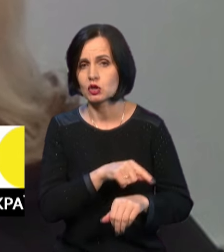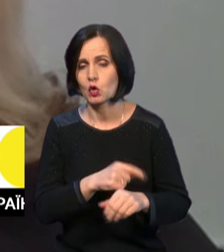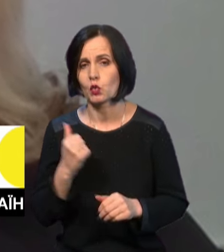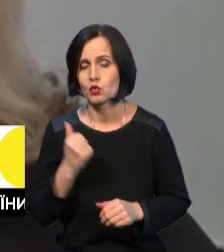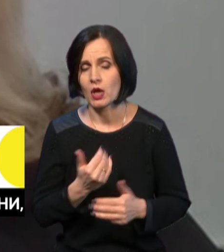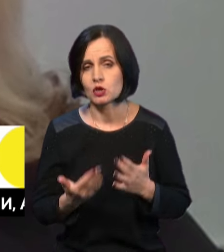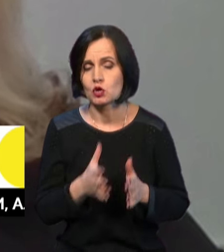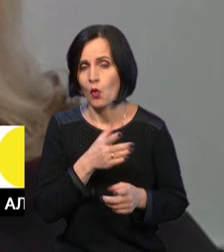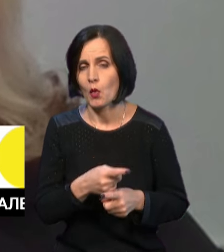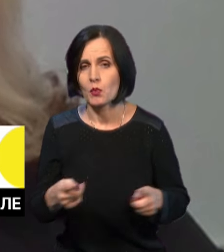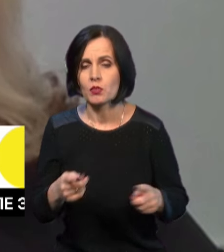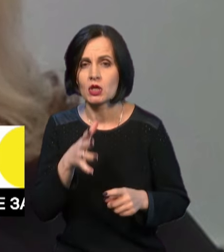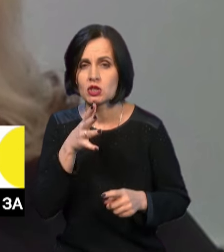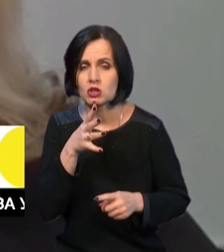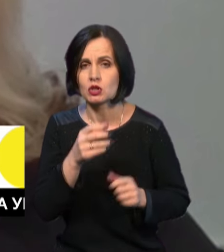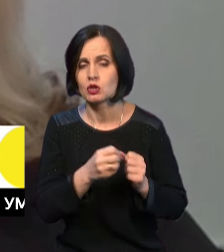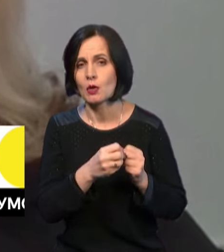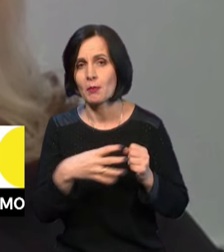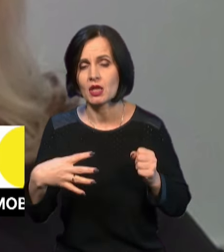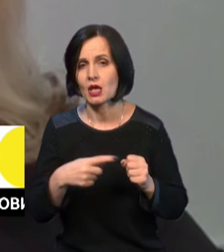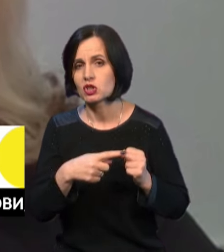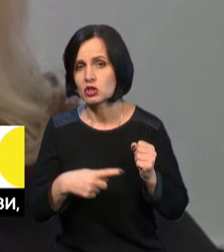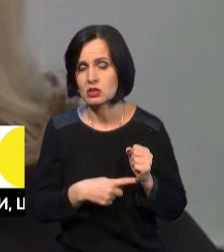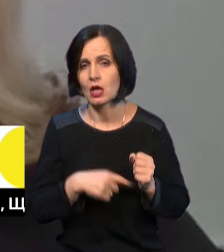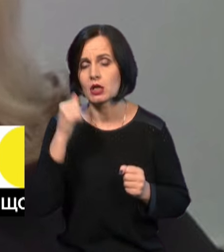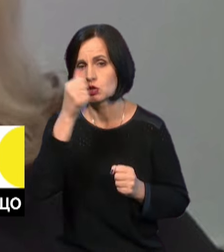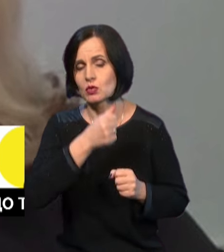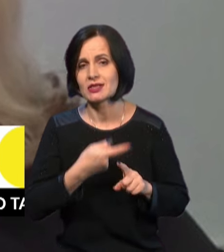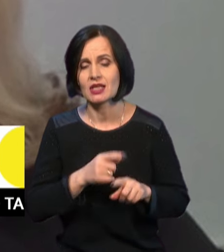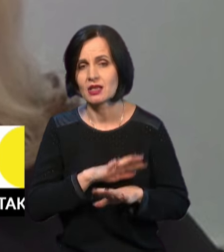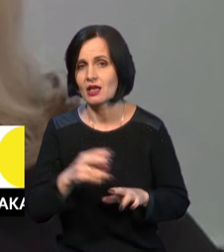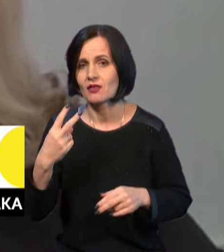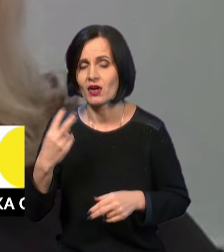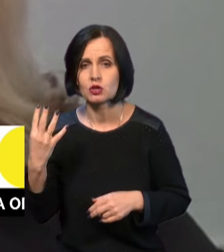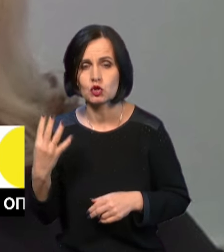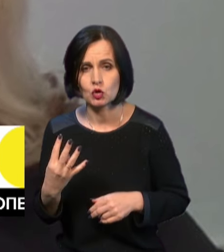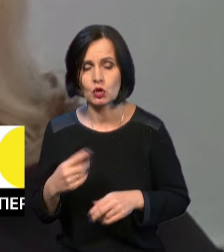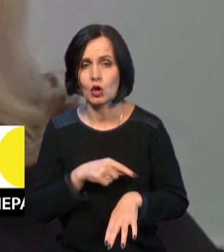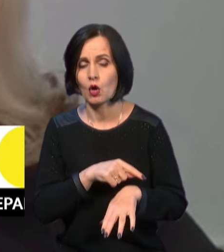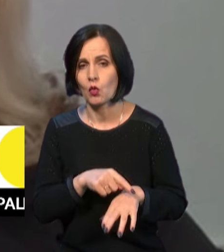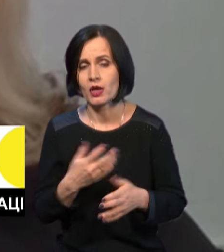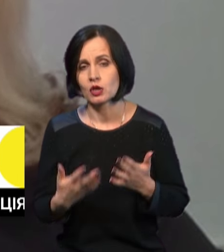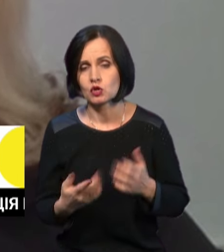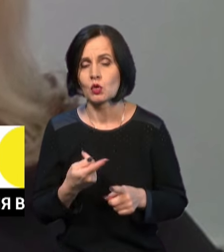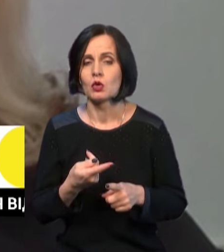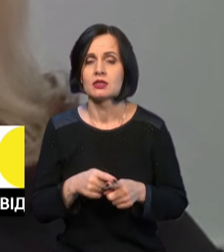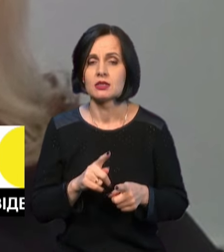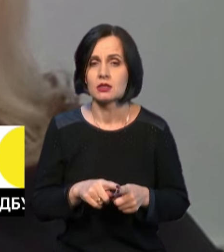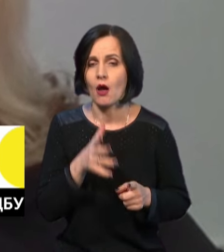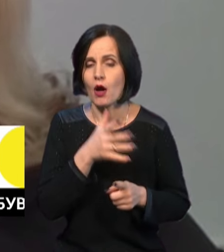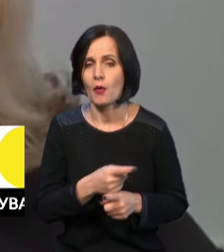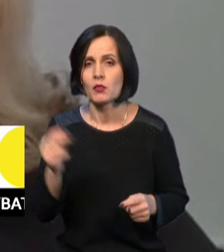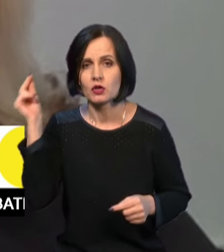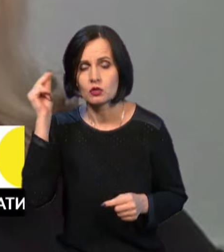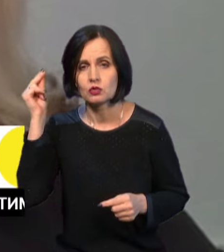це період часу з 15 до 16 років, це вже буде не 24 години, а якщо це період